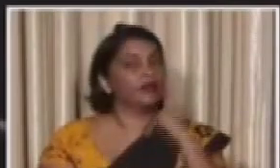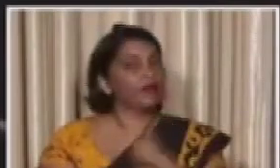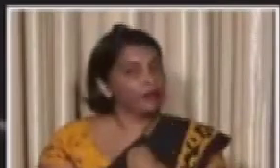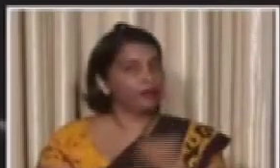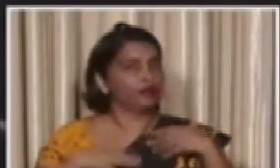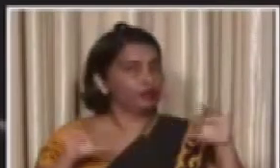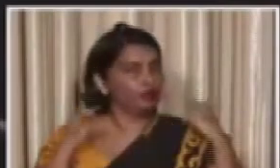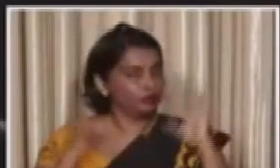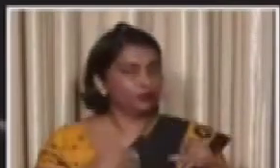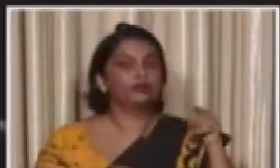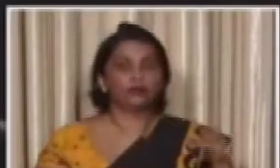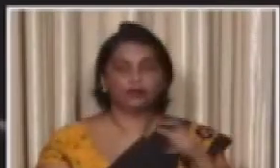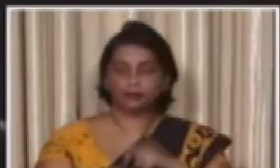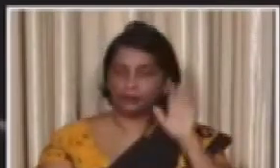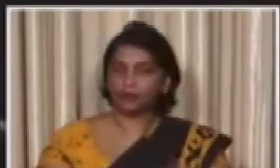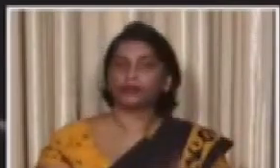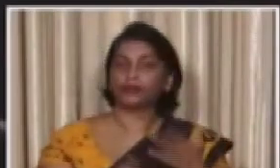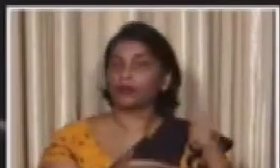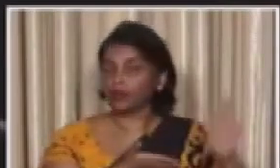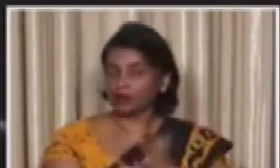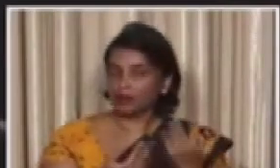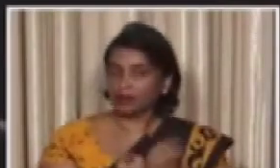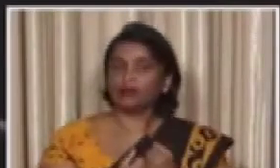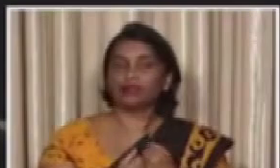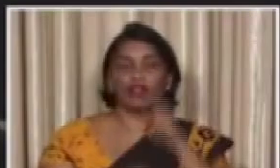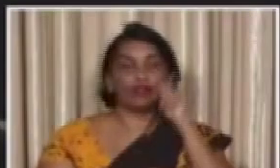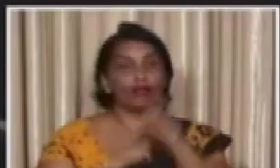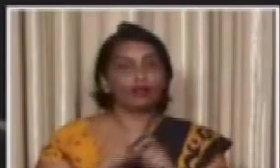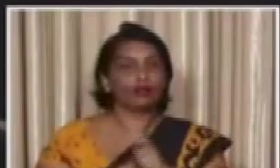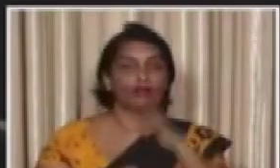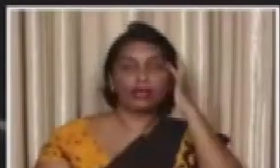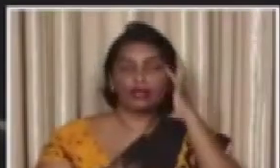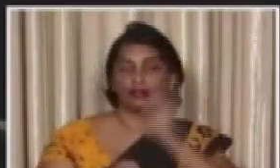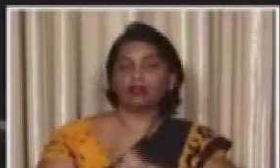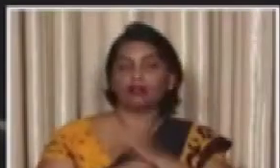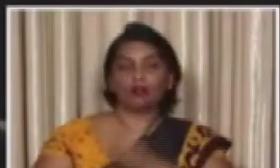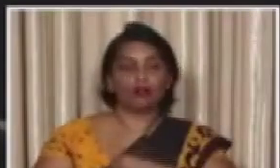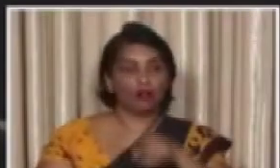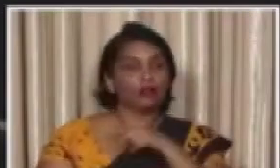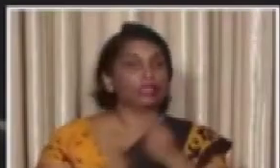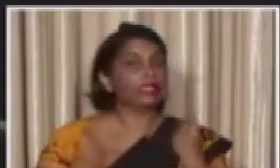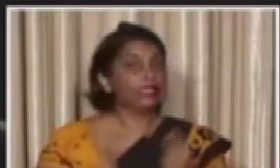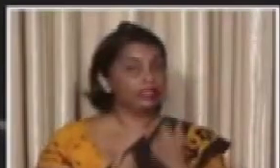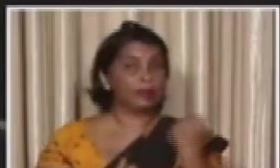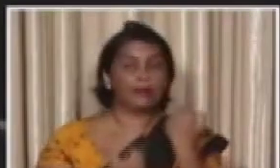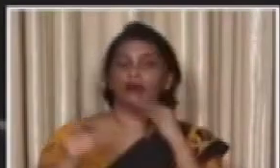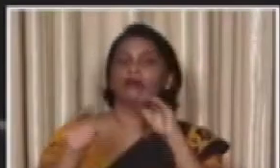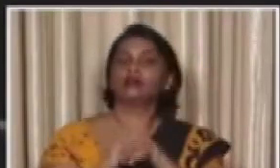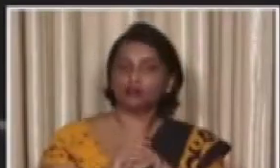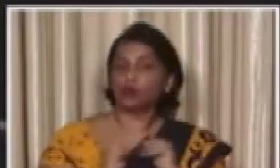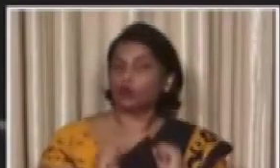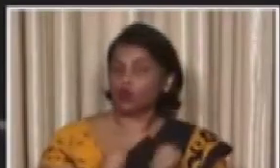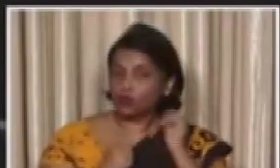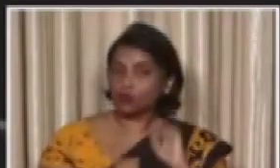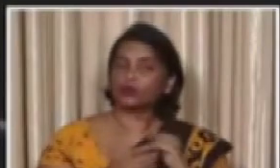දුර්වල වෙනකොට ඒ අවස්ථාවේ ප්‍රයෝජන අරගෙන ජනතාව සිහින ලෝකයකට අතරමං කර ඉක්මනින් බලයට එන්න උත්සාහ